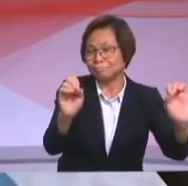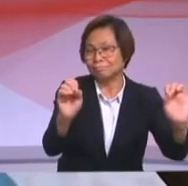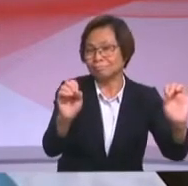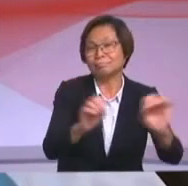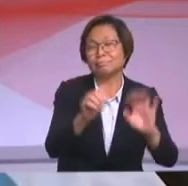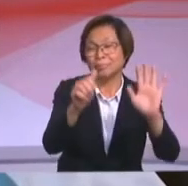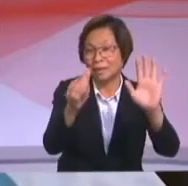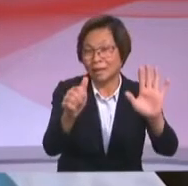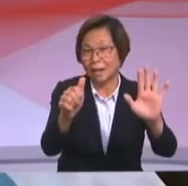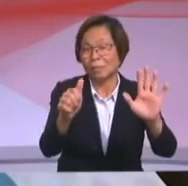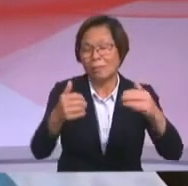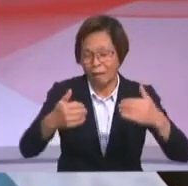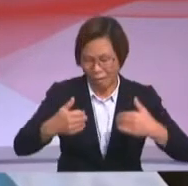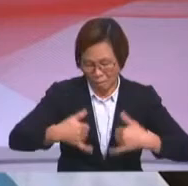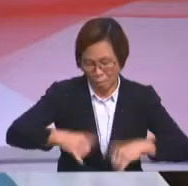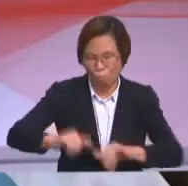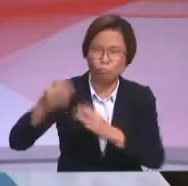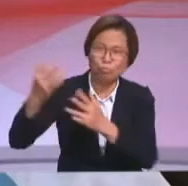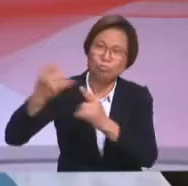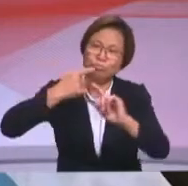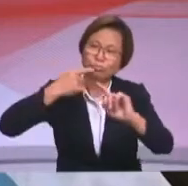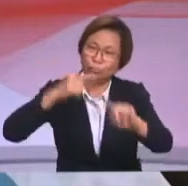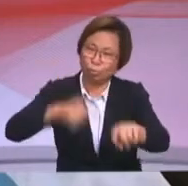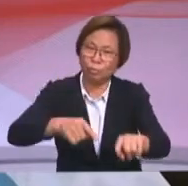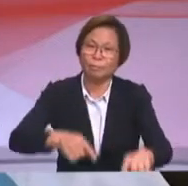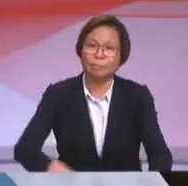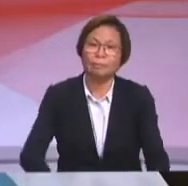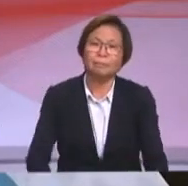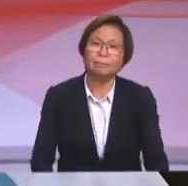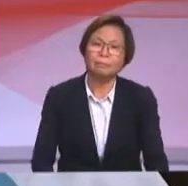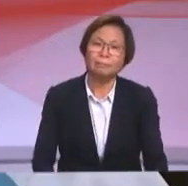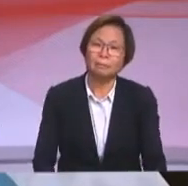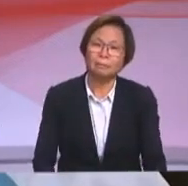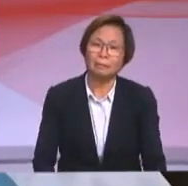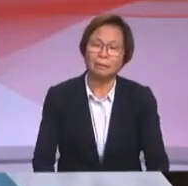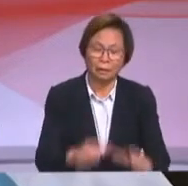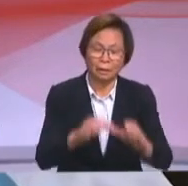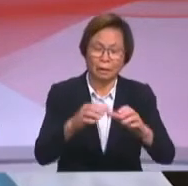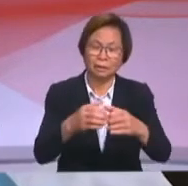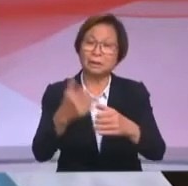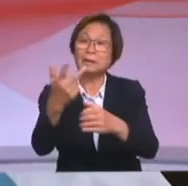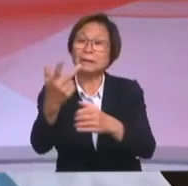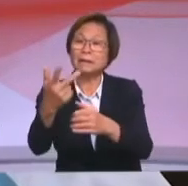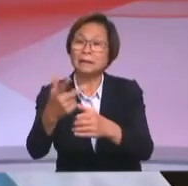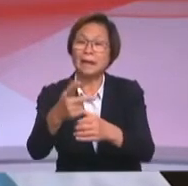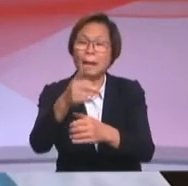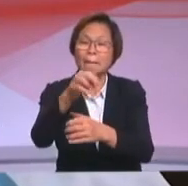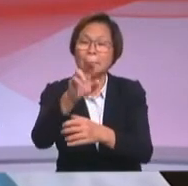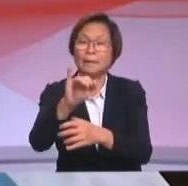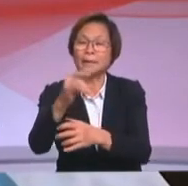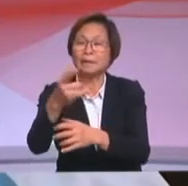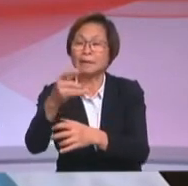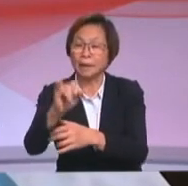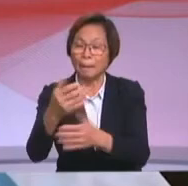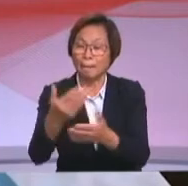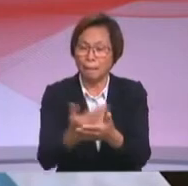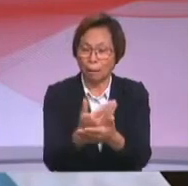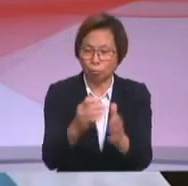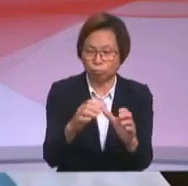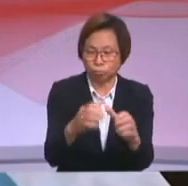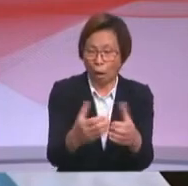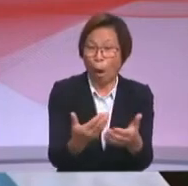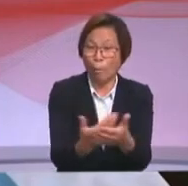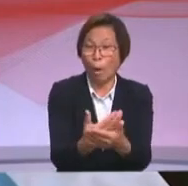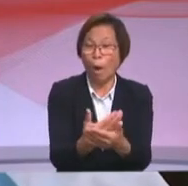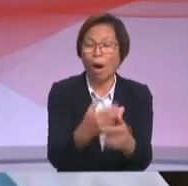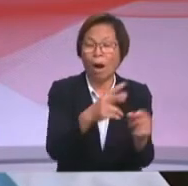dan 6 individu masih menunggu keputusan. Kluster ketiga ialah kluster Perigi. Kluster baru ini melibatkan